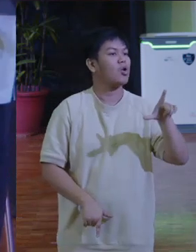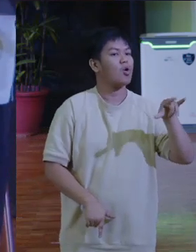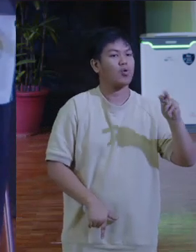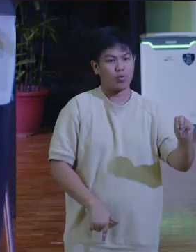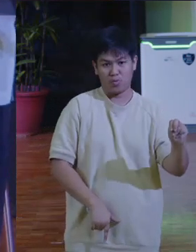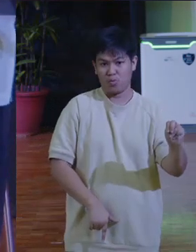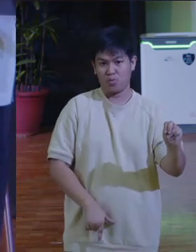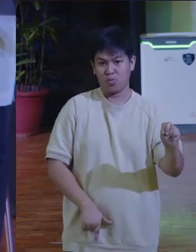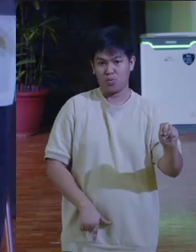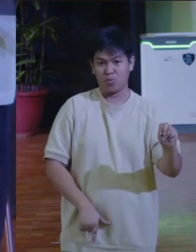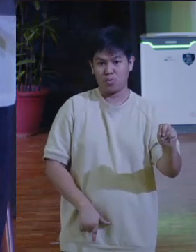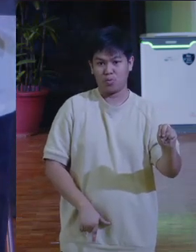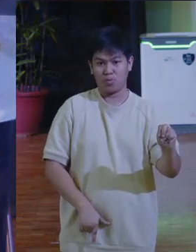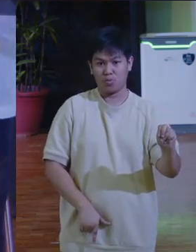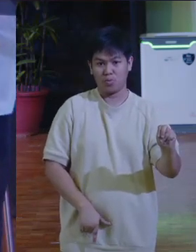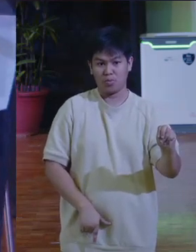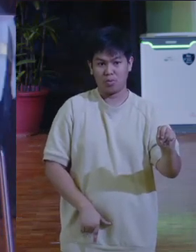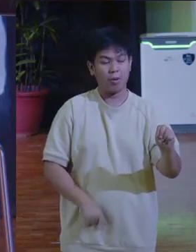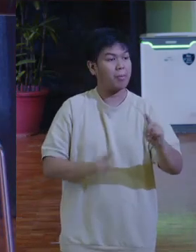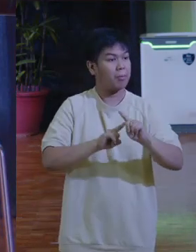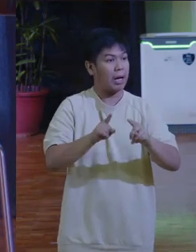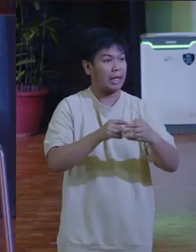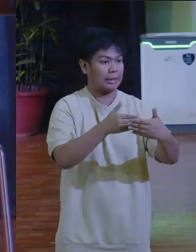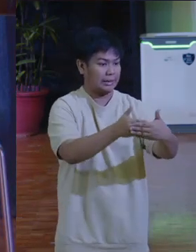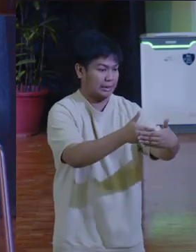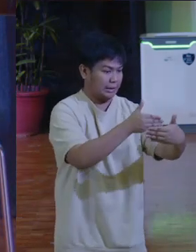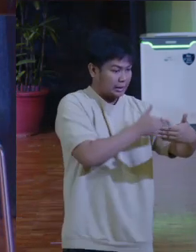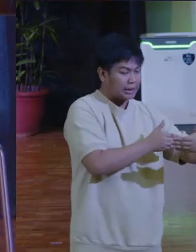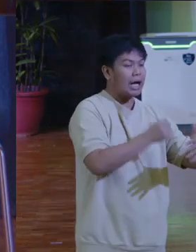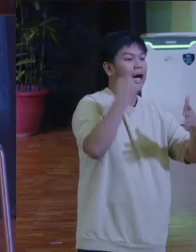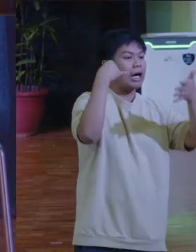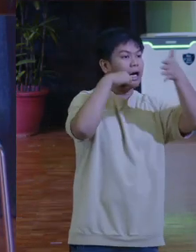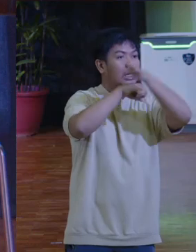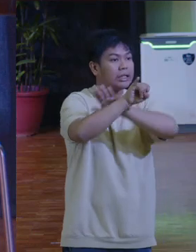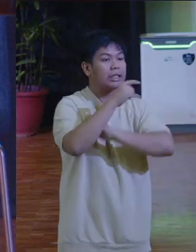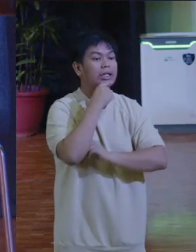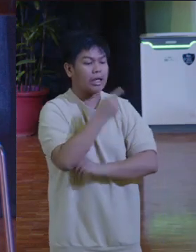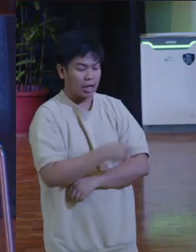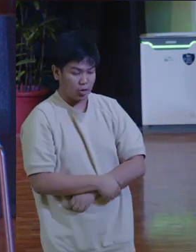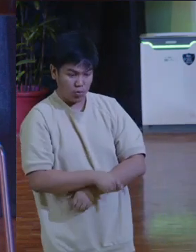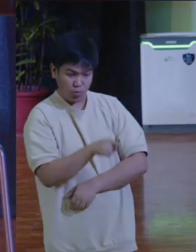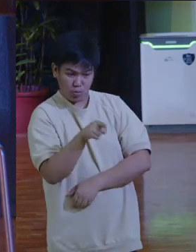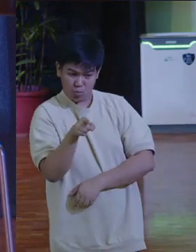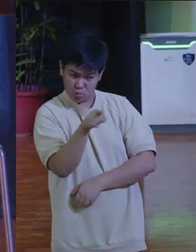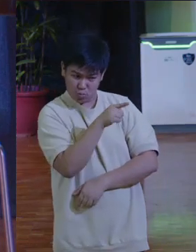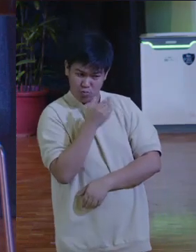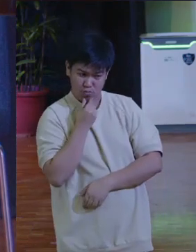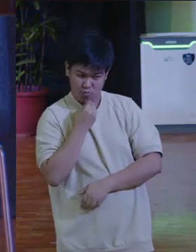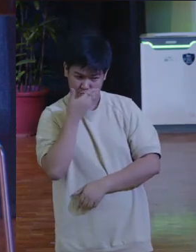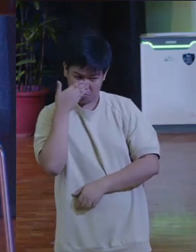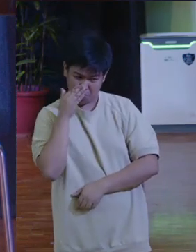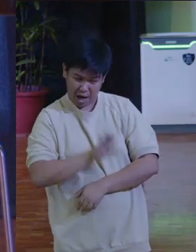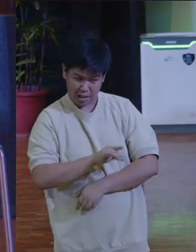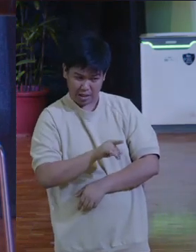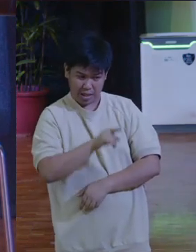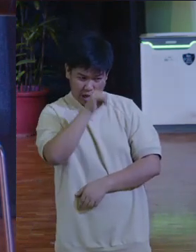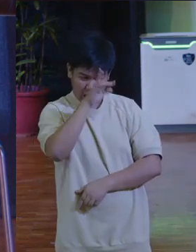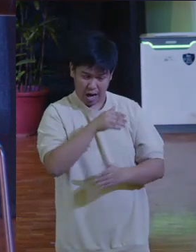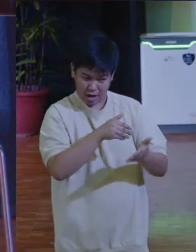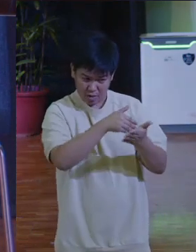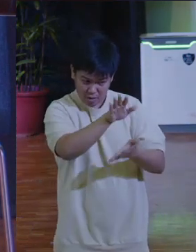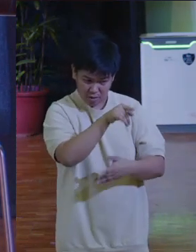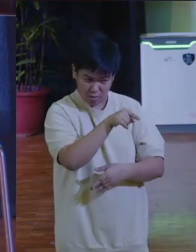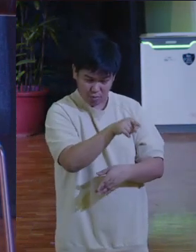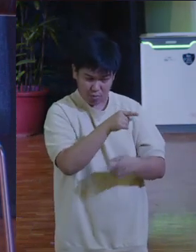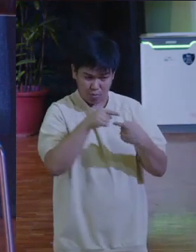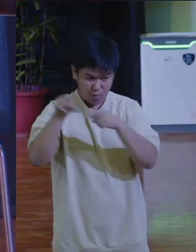sila nadadala sa exile at ganun nga nangyari sa kanila. At sila ay na-exile. At doon